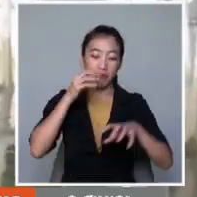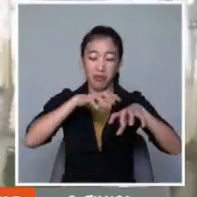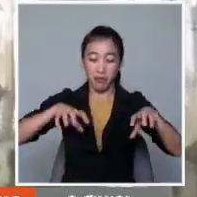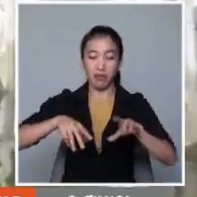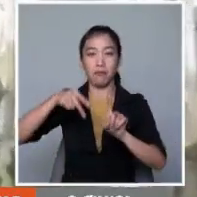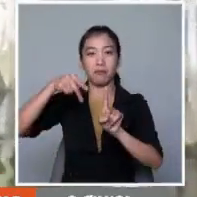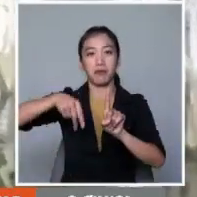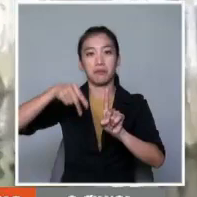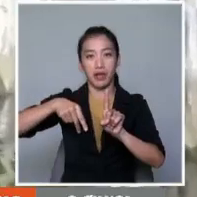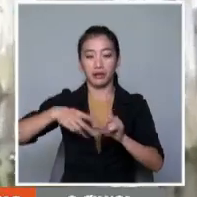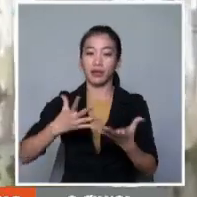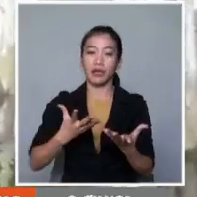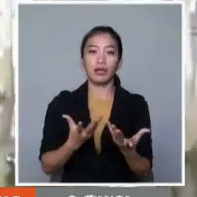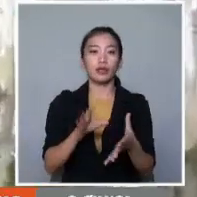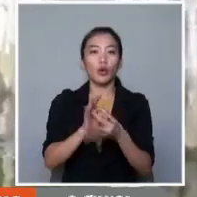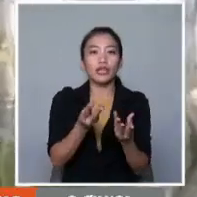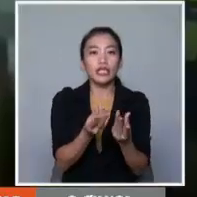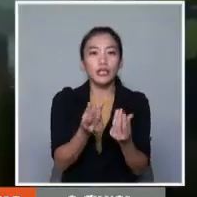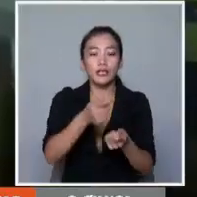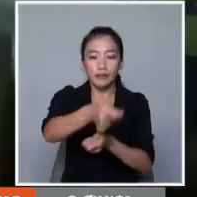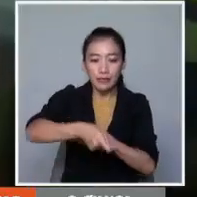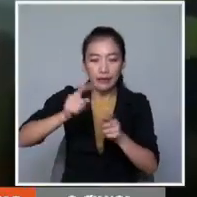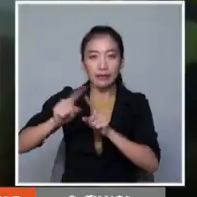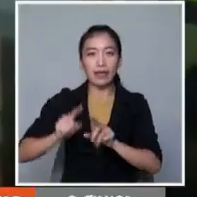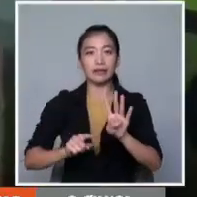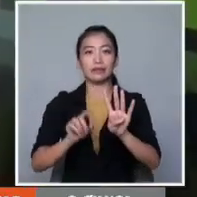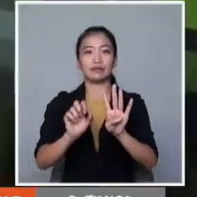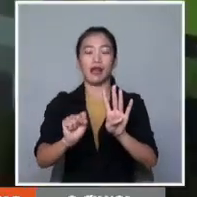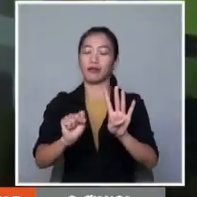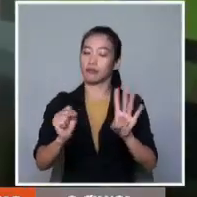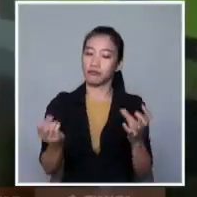นและพื้นที่การเกษตรอีกกว่า 400,000 ไร่ได้รับความเสียหายค่ะ